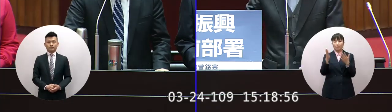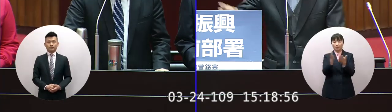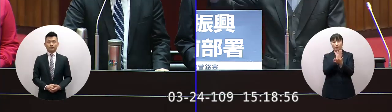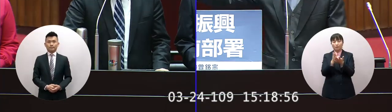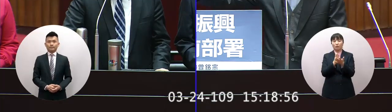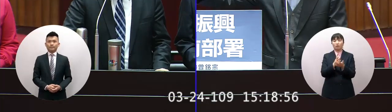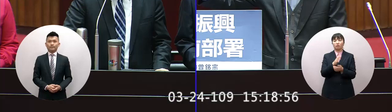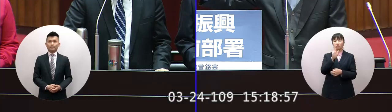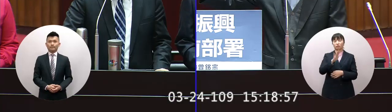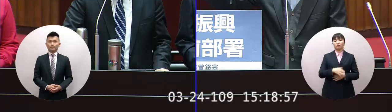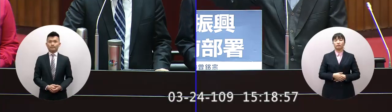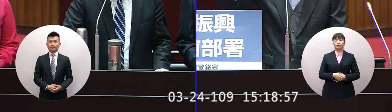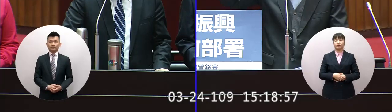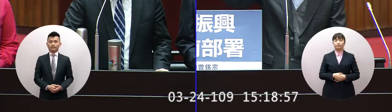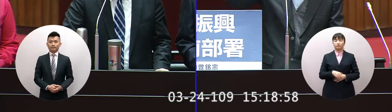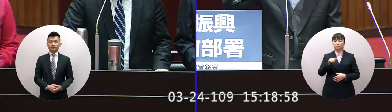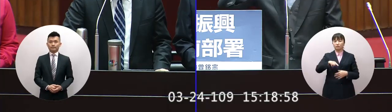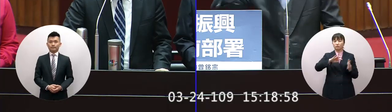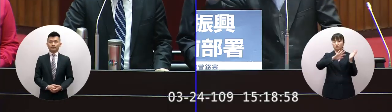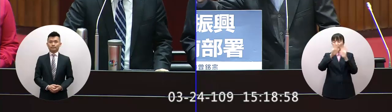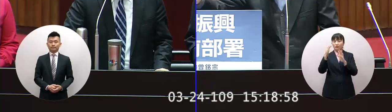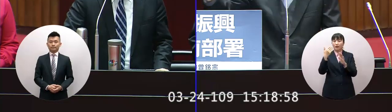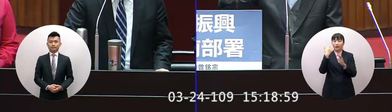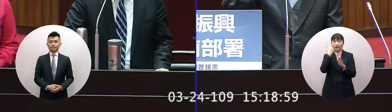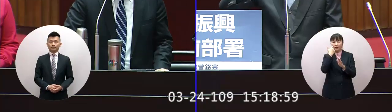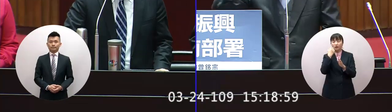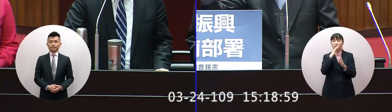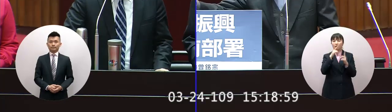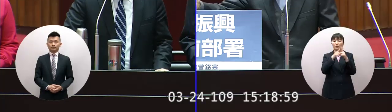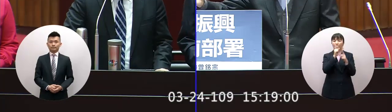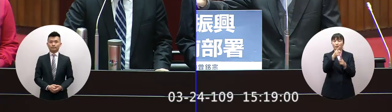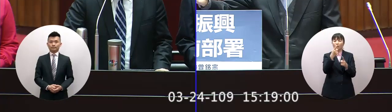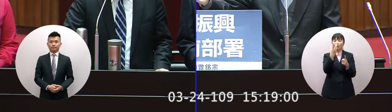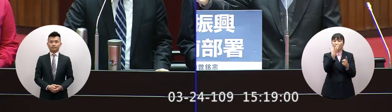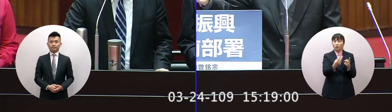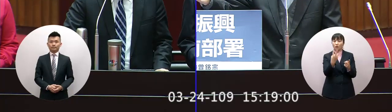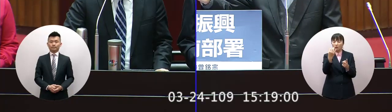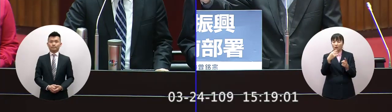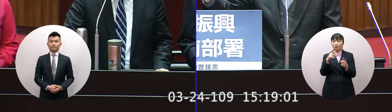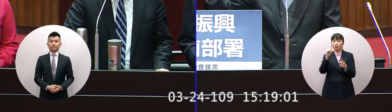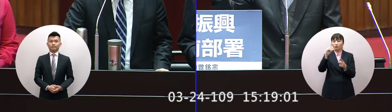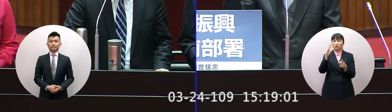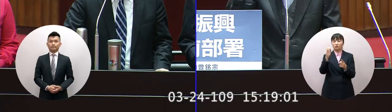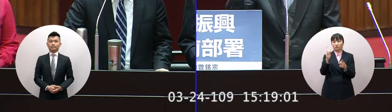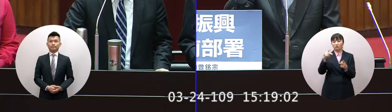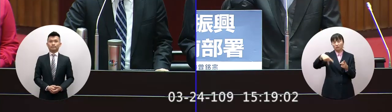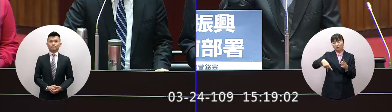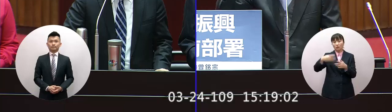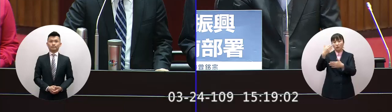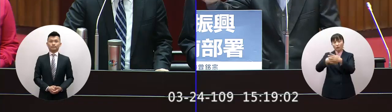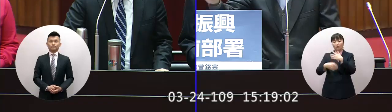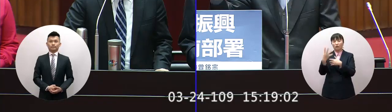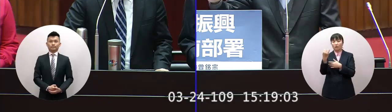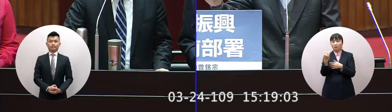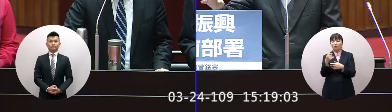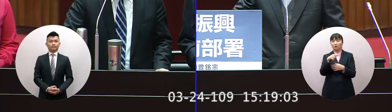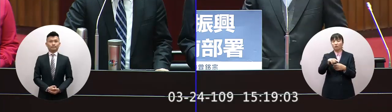估。院长，我跟你讲哦，那个东西到底消费减少多少 ，GDP 减少多少哦，没有，还